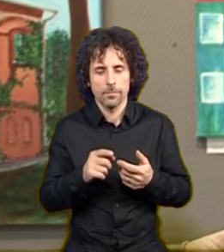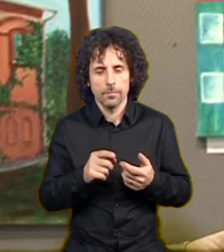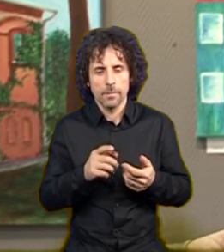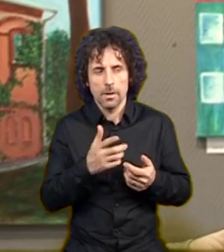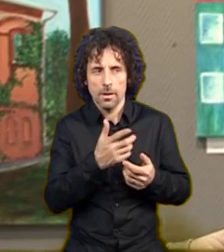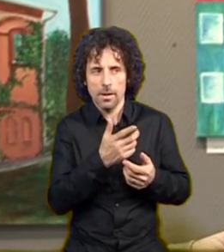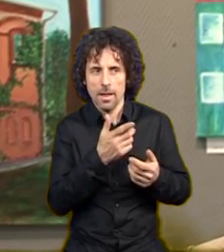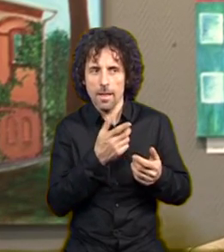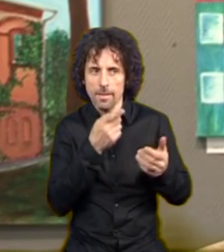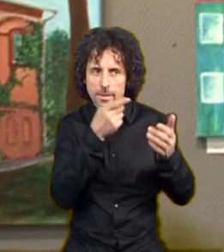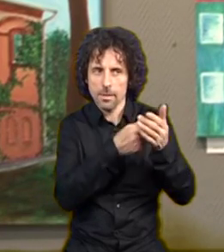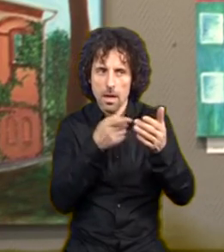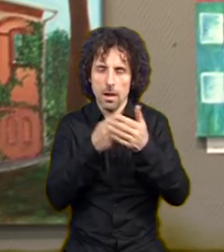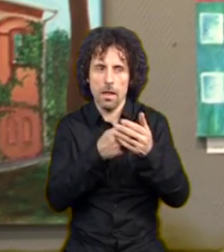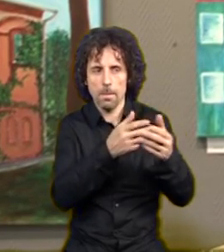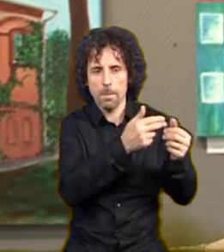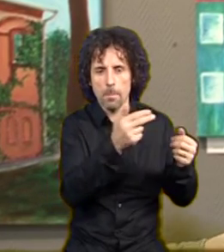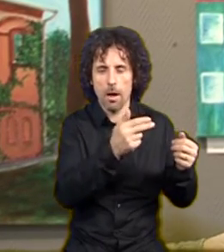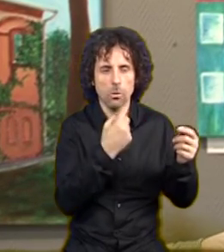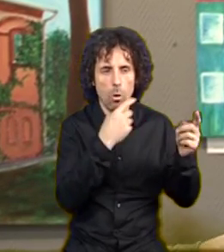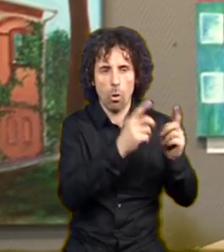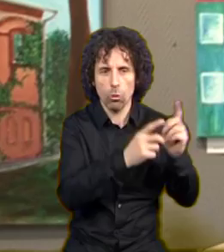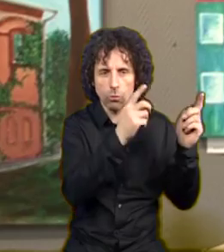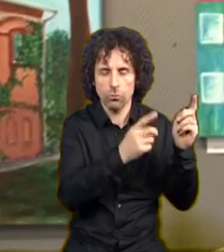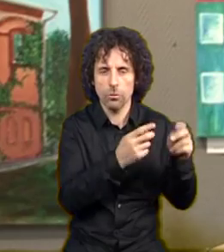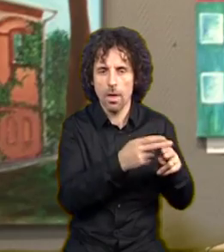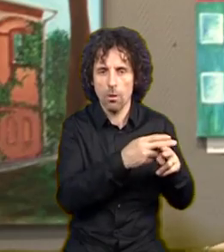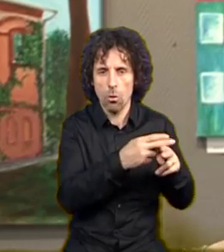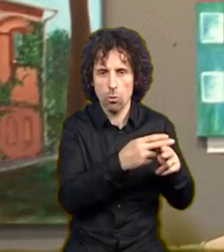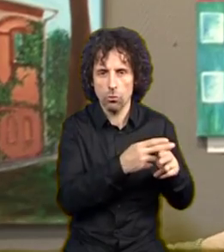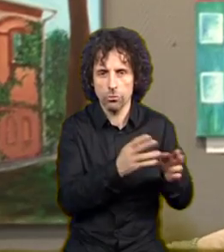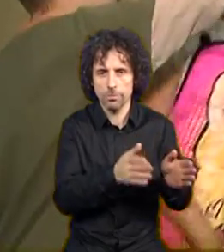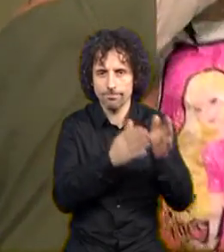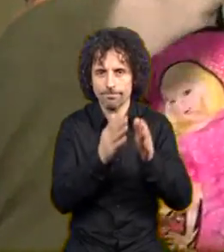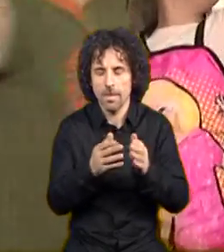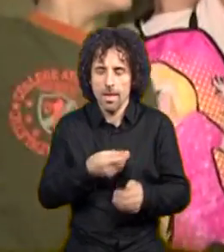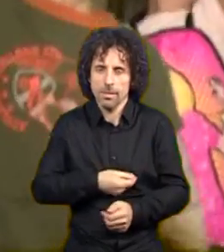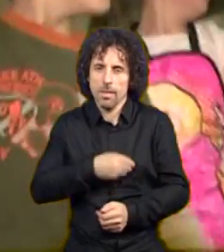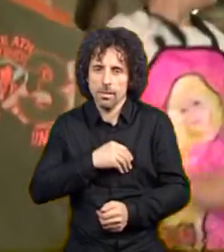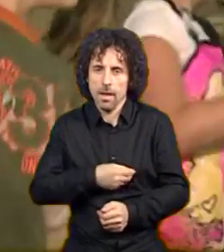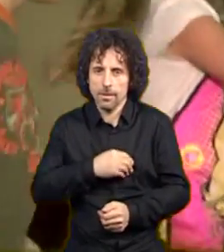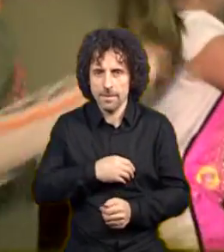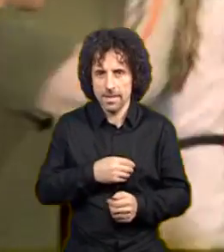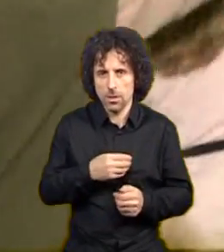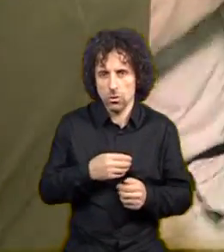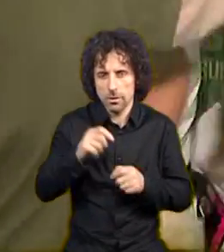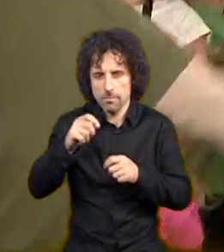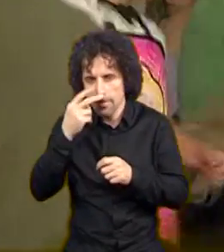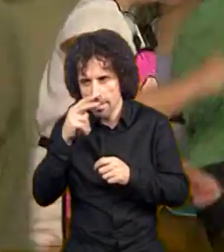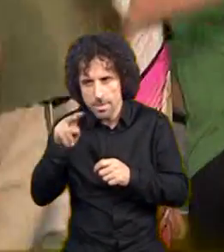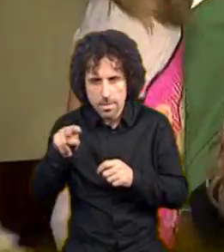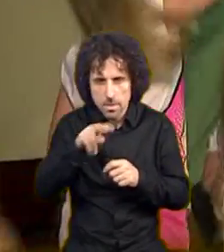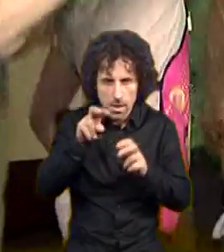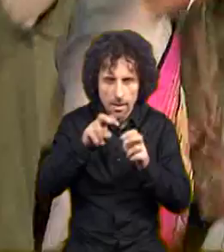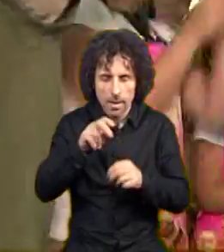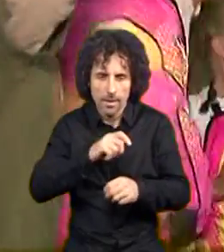są wcelowane w tematy zielone, ogrodnicze, już takie ekologiczne, jak również detektywistyczne. Ale to